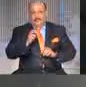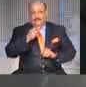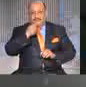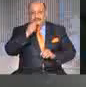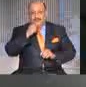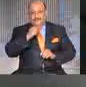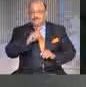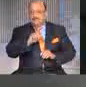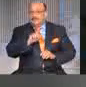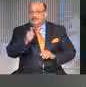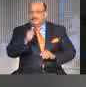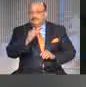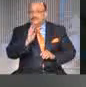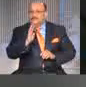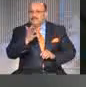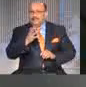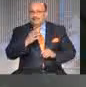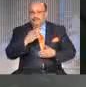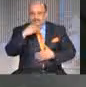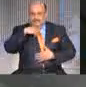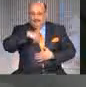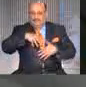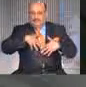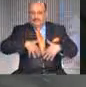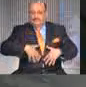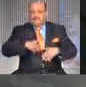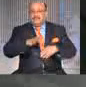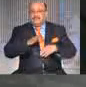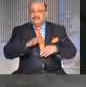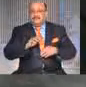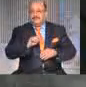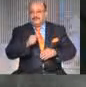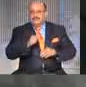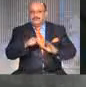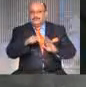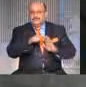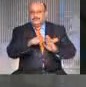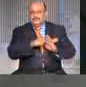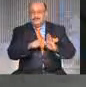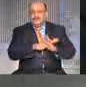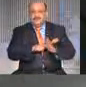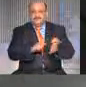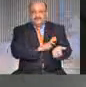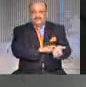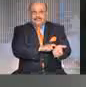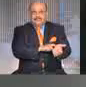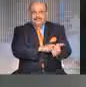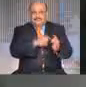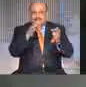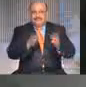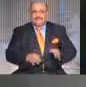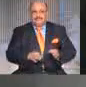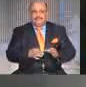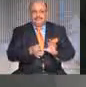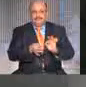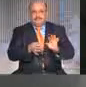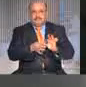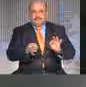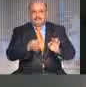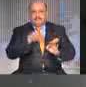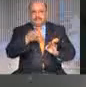عنصر ما يسمى بالبوليفينول وهي عناصر مضادة للتأكسد وفيها معناها فوائد